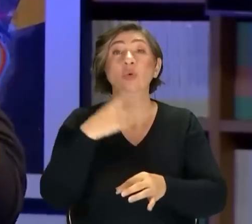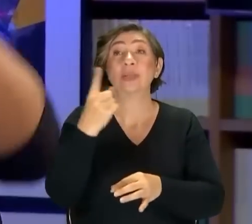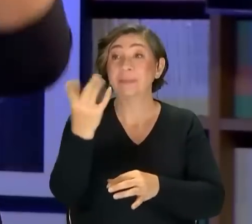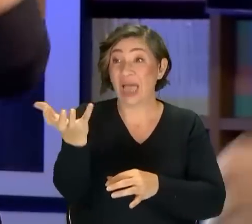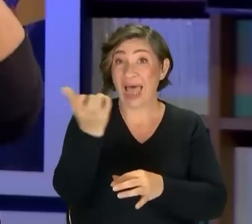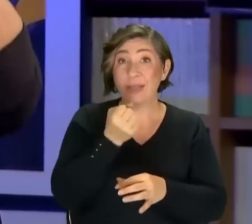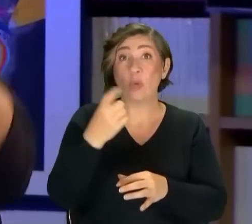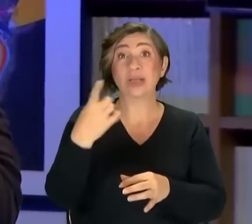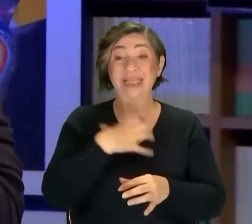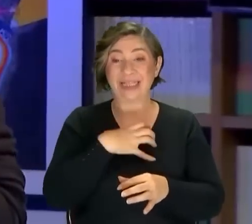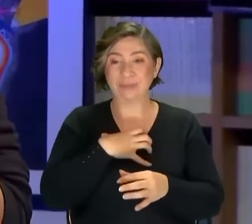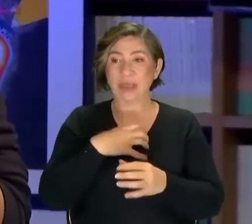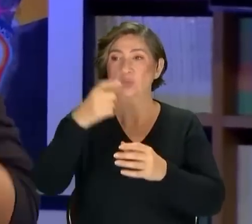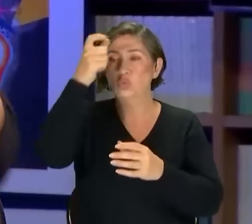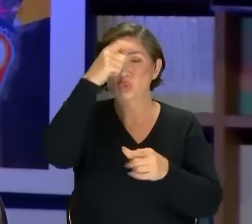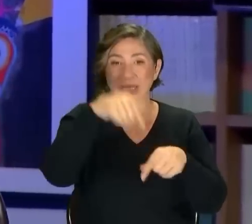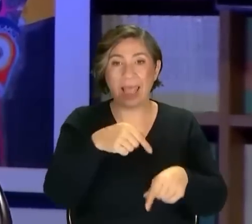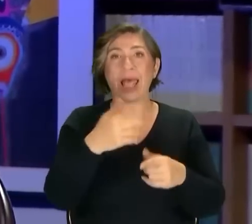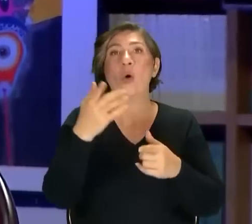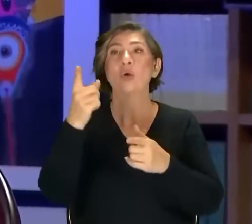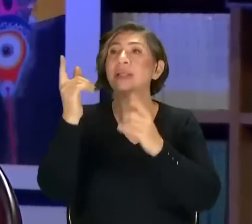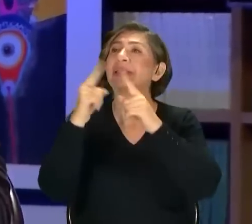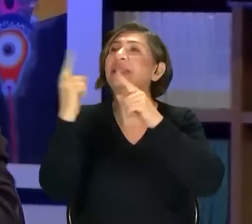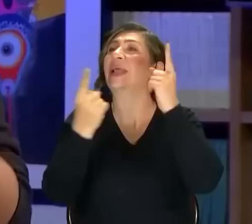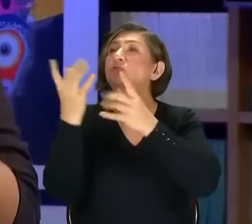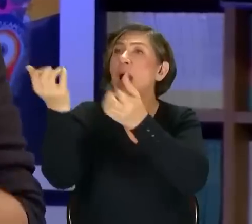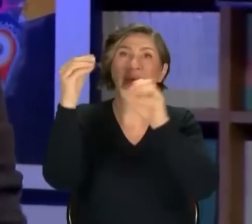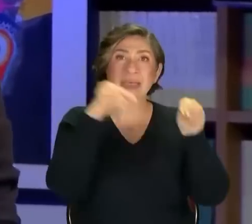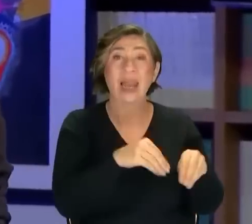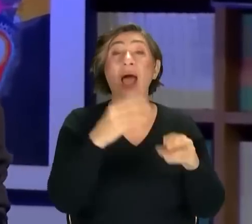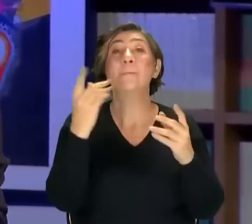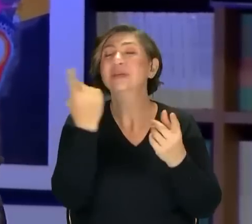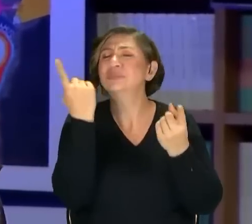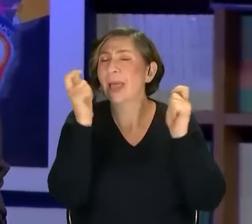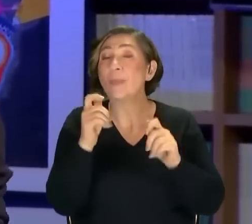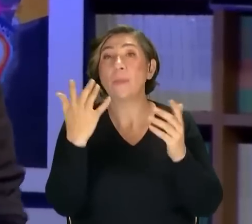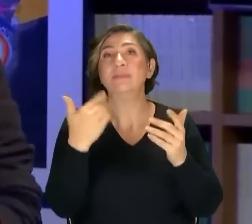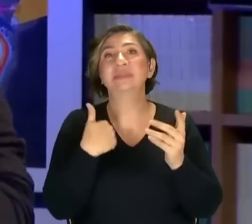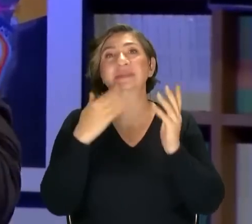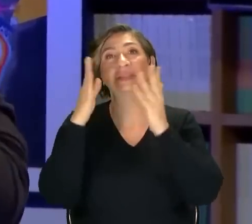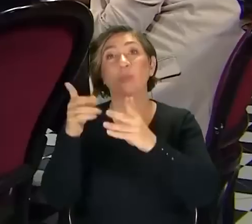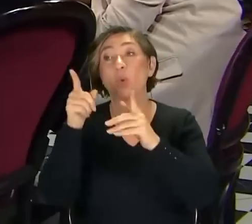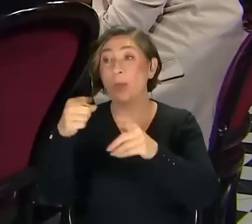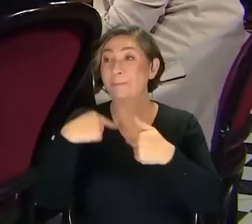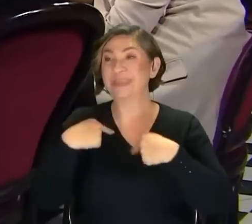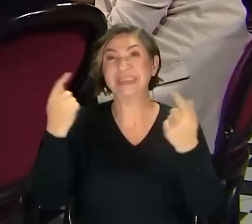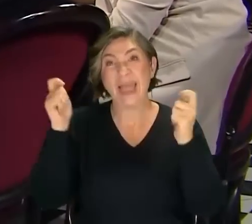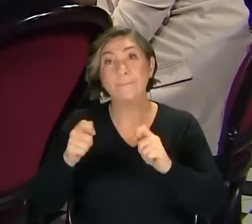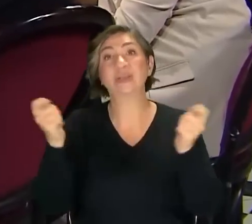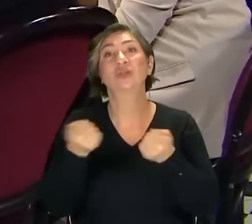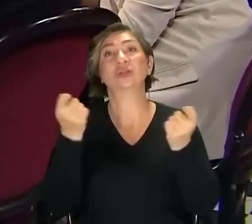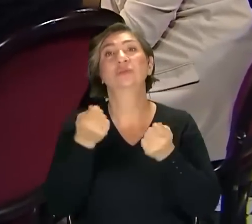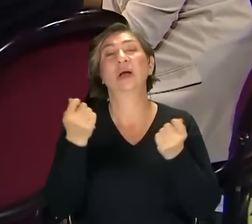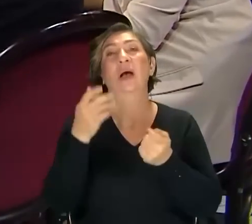bir şeyler alıp onu kendimize, ülkemize ne bileyim oradan al teknolojiyi gel buraya ya da başka bir şey yap. Ama biz de gidip orayı biz yapmaya çalışma